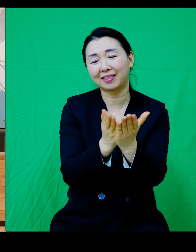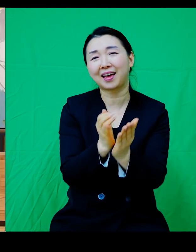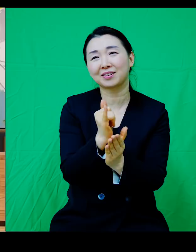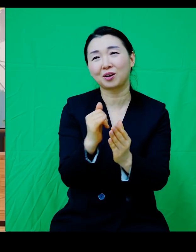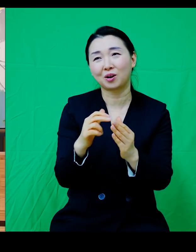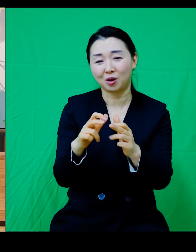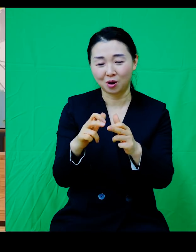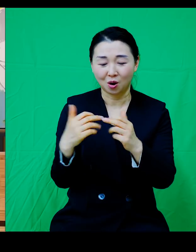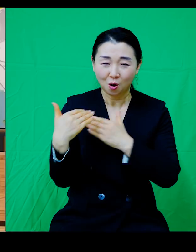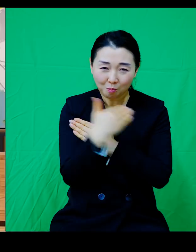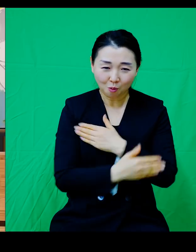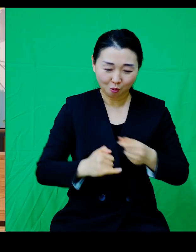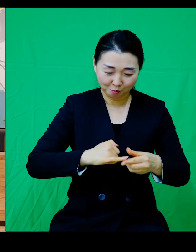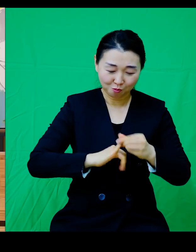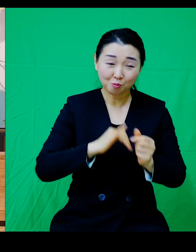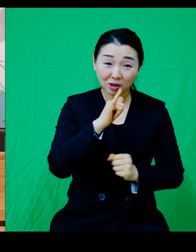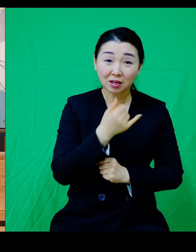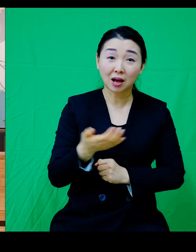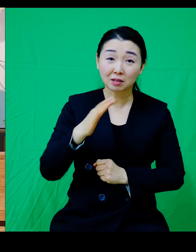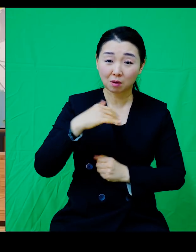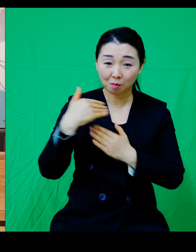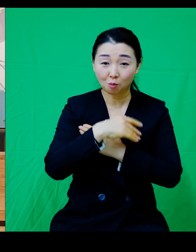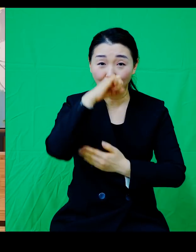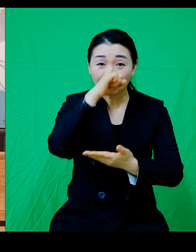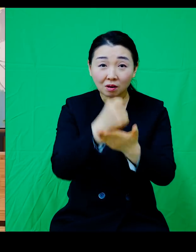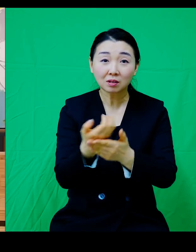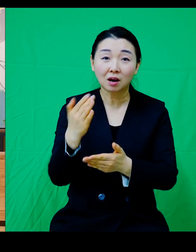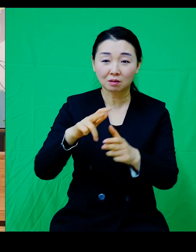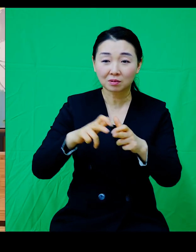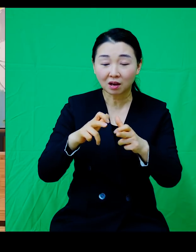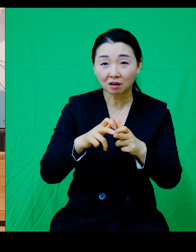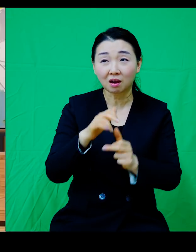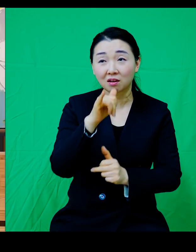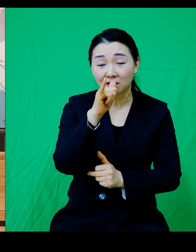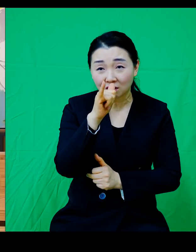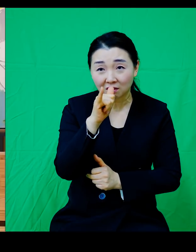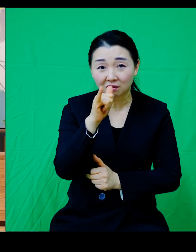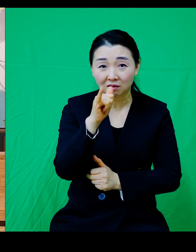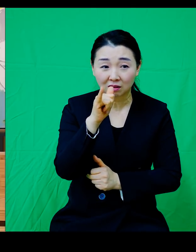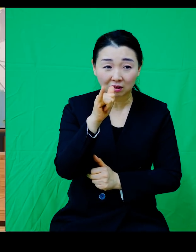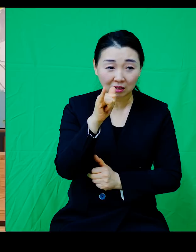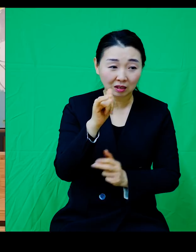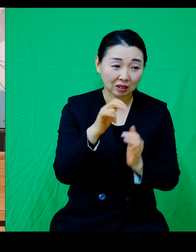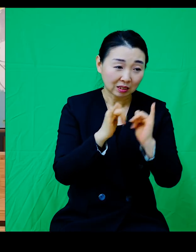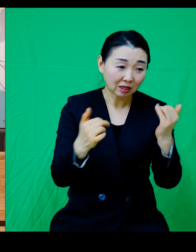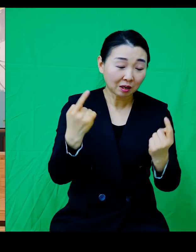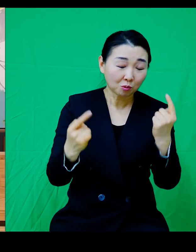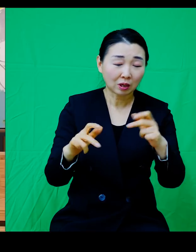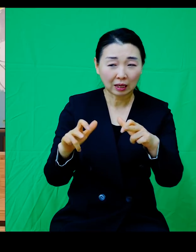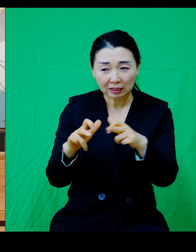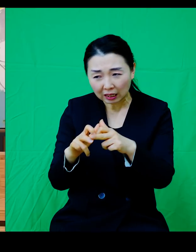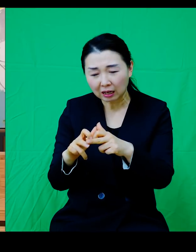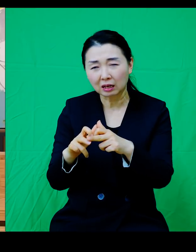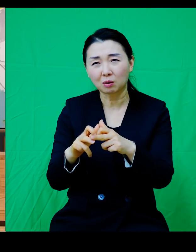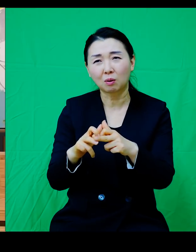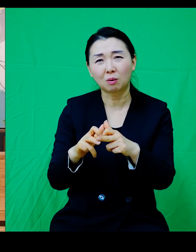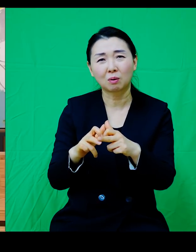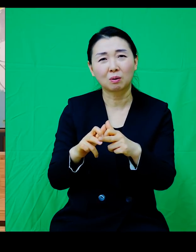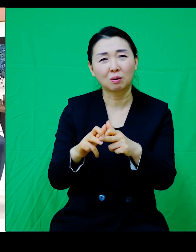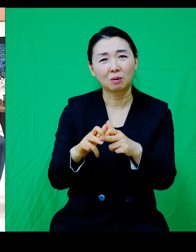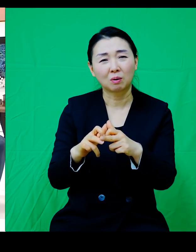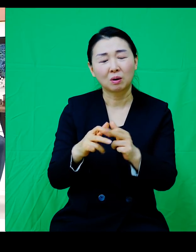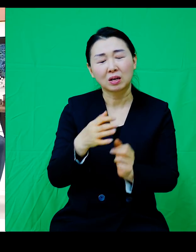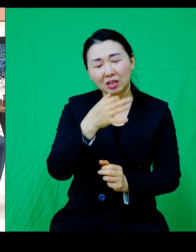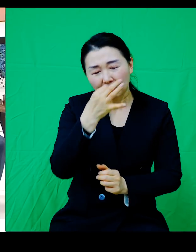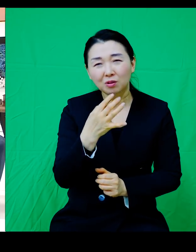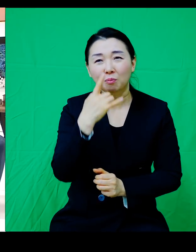있어요. 몸이 불편한 아이들도 있지만 너무나 멀쩡한데 장애를 가진 아이들보다 더 힘든 부모를